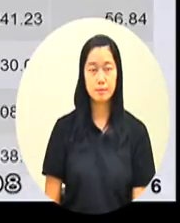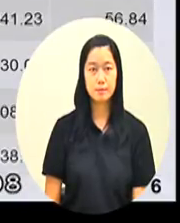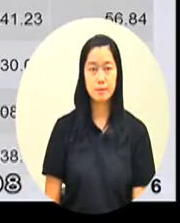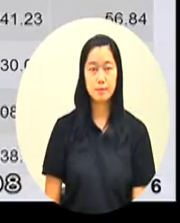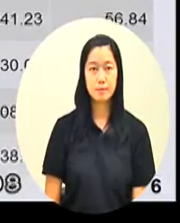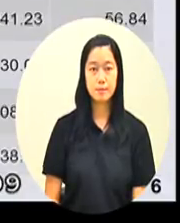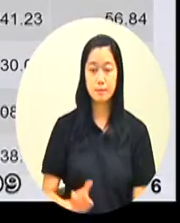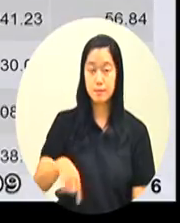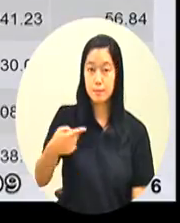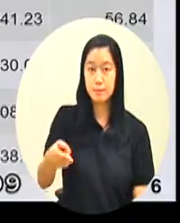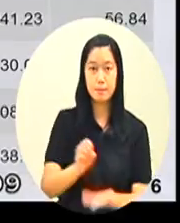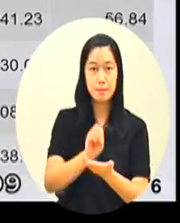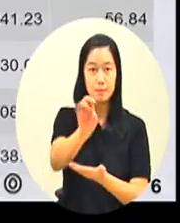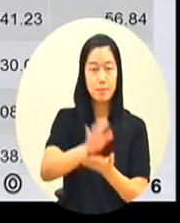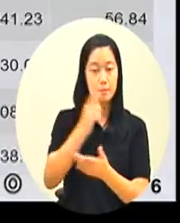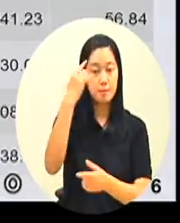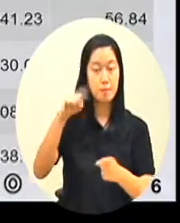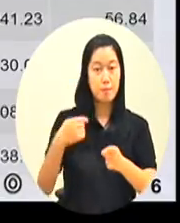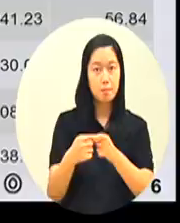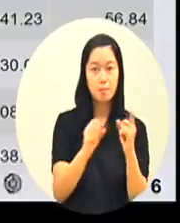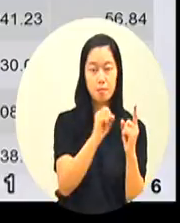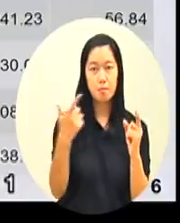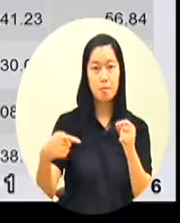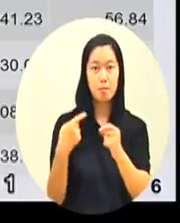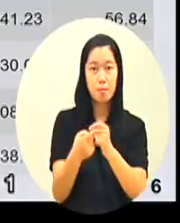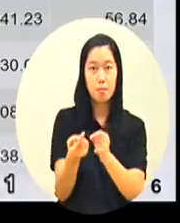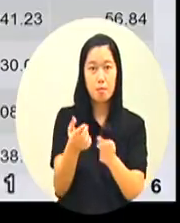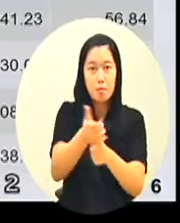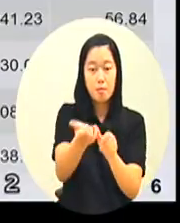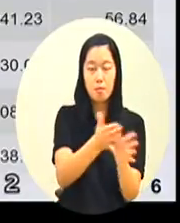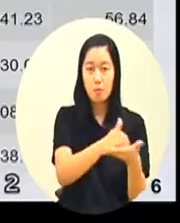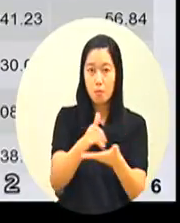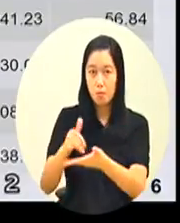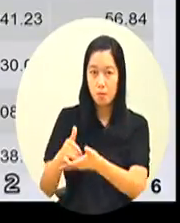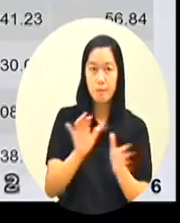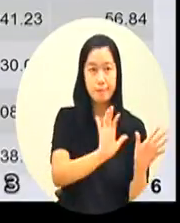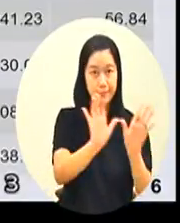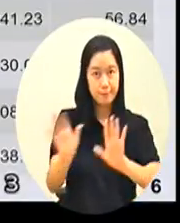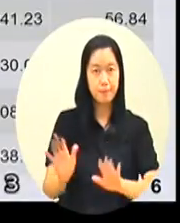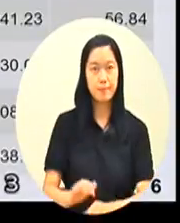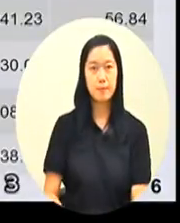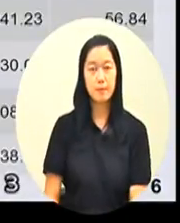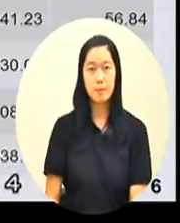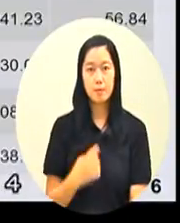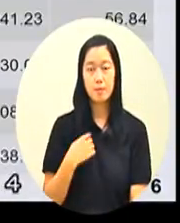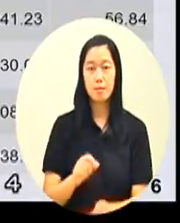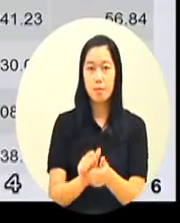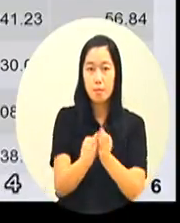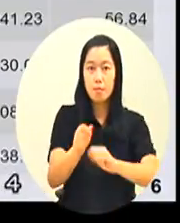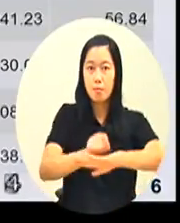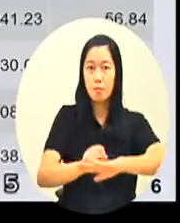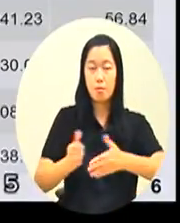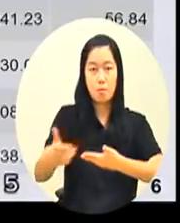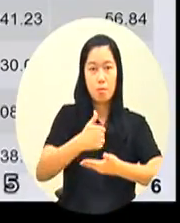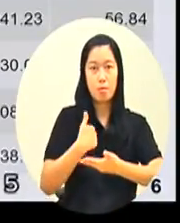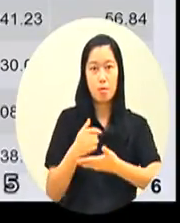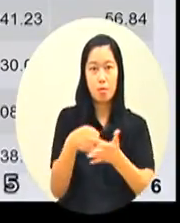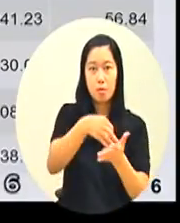接下来报告明年度总预算收入的筹编情形。明年度我们税客收入，我们编